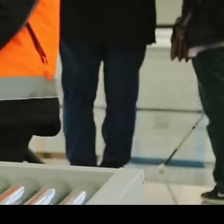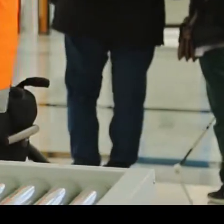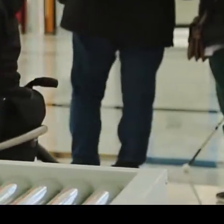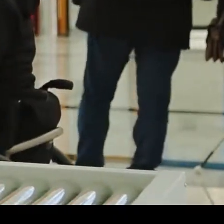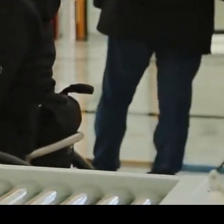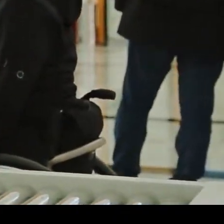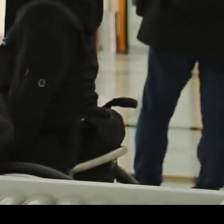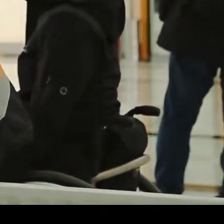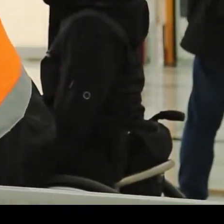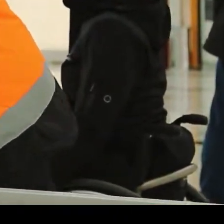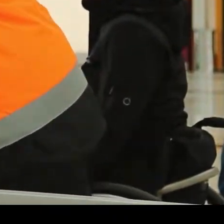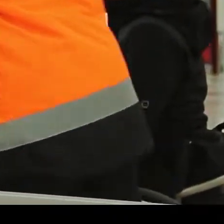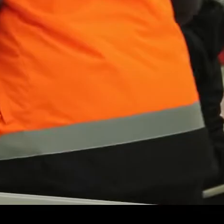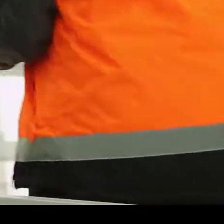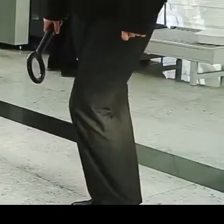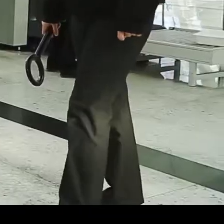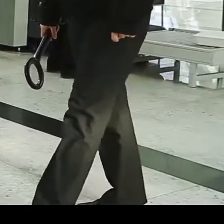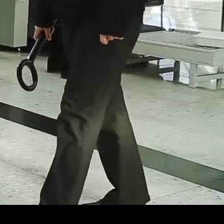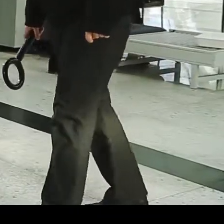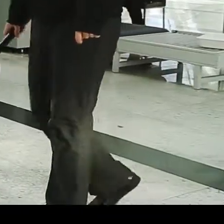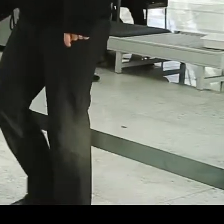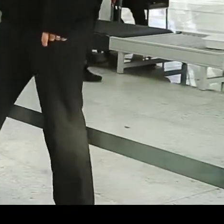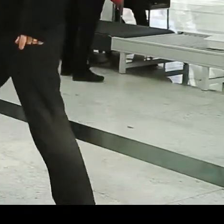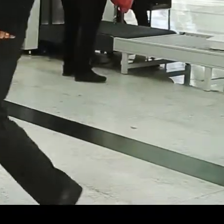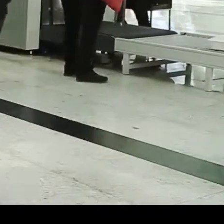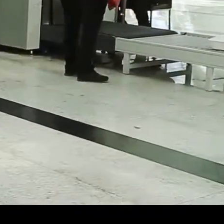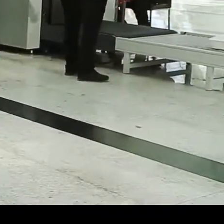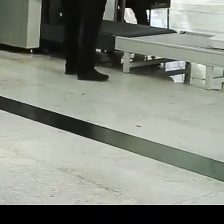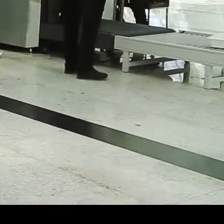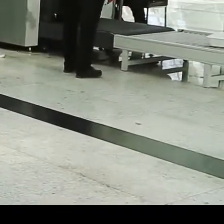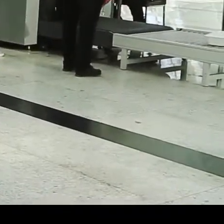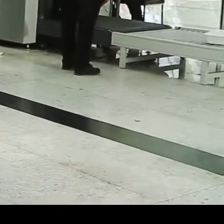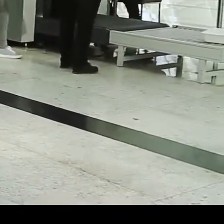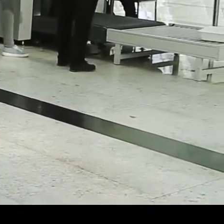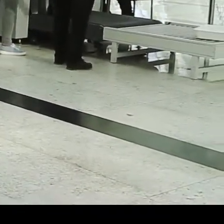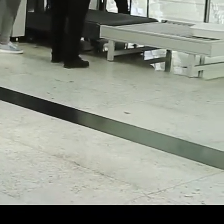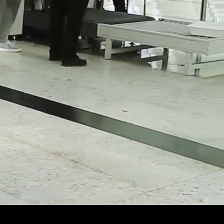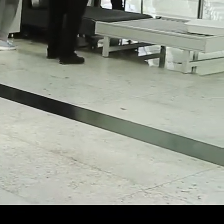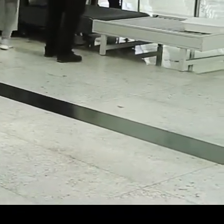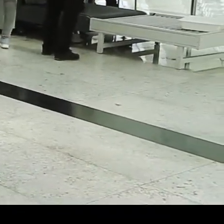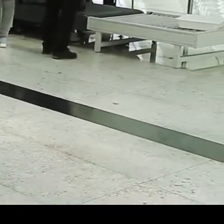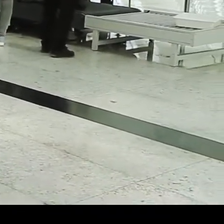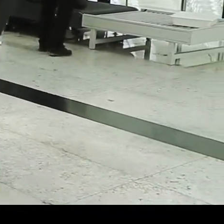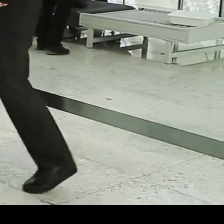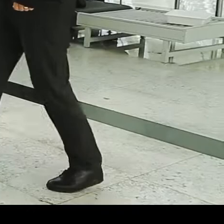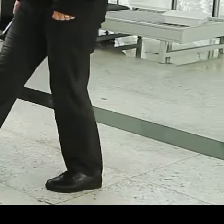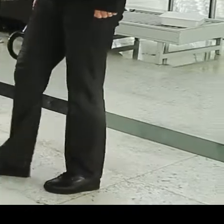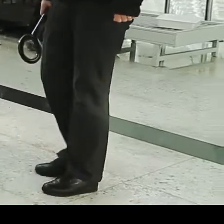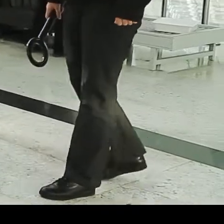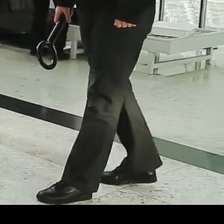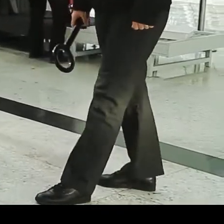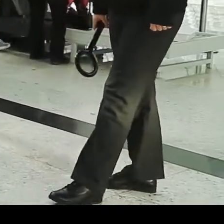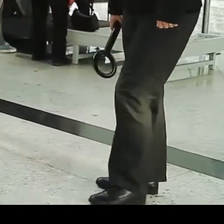Masa görevlisi sırt çantasını cihaza bırakıyor. İçeri girdiler. Görevli X-ray cihazına yönelirken bir diğeri elindeki